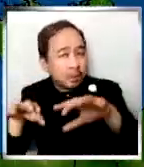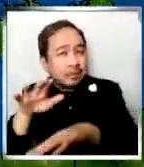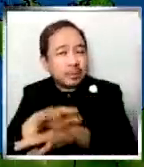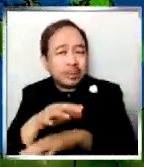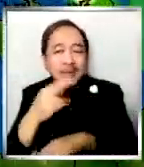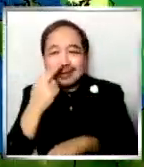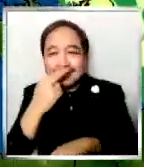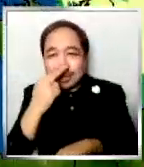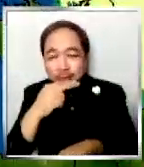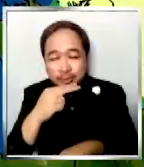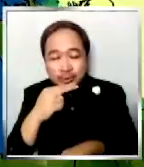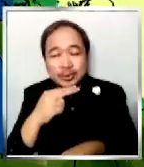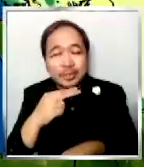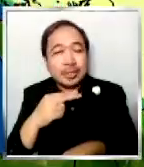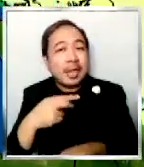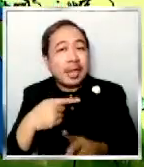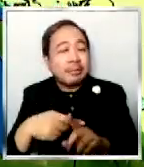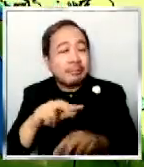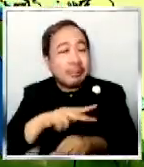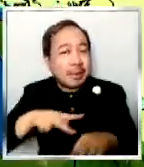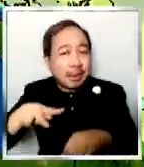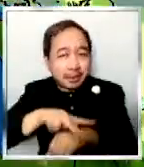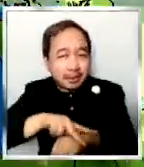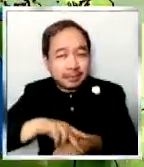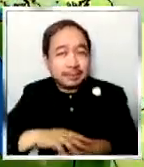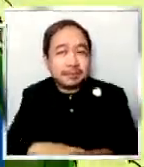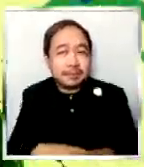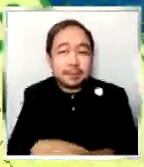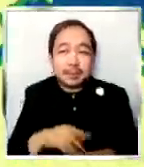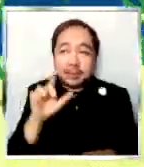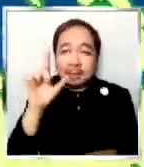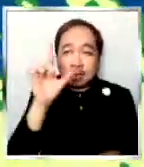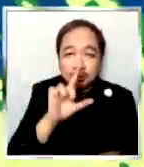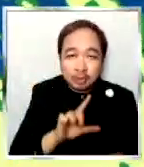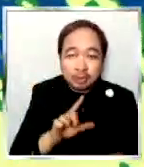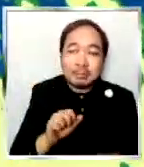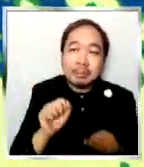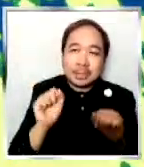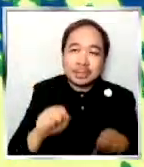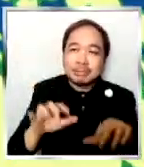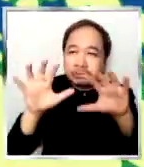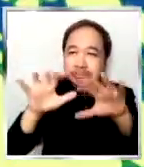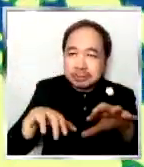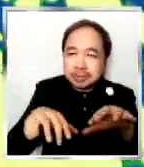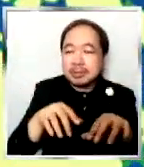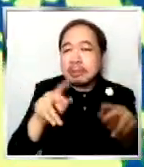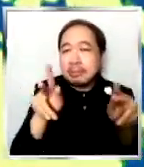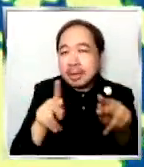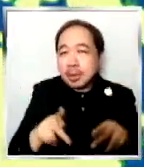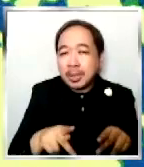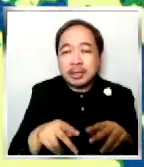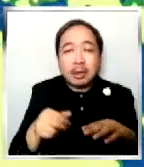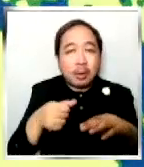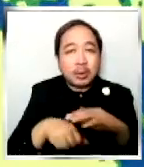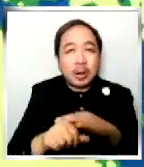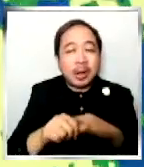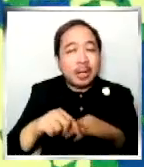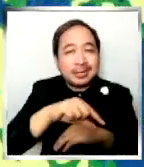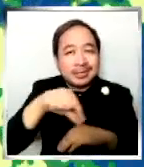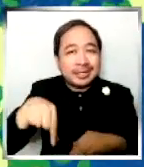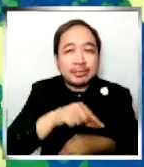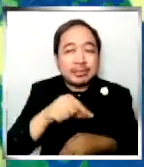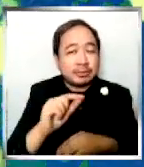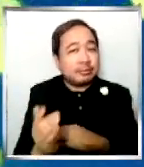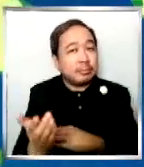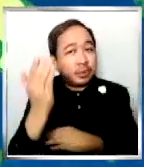Negros provinces at Panay Island. Sa Luzon, posibleng ulanin ang ilang bahagi ng Palawan, Aurora at Quezon sa umaga